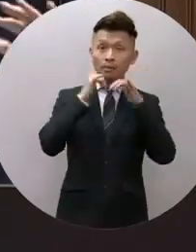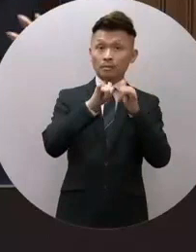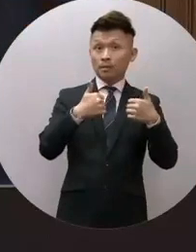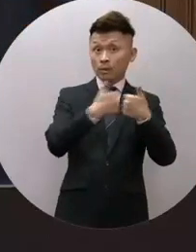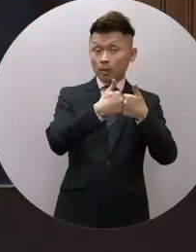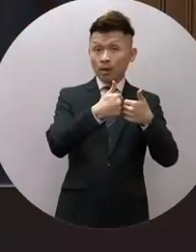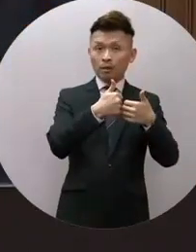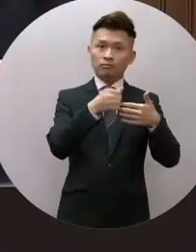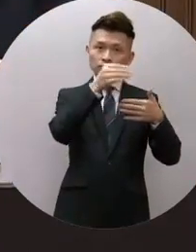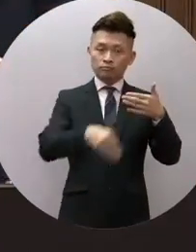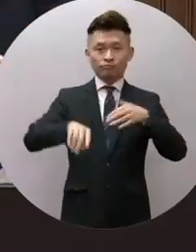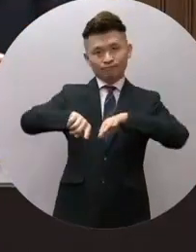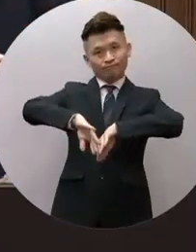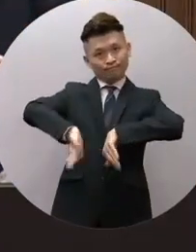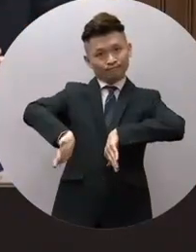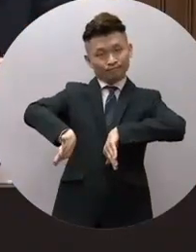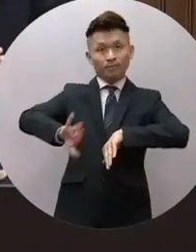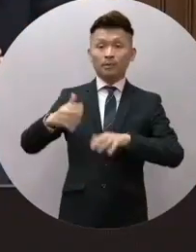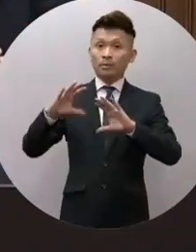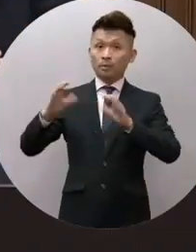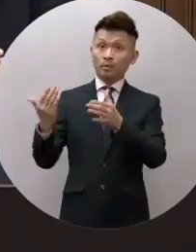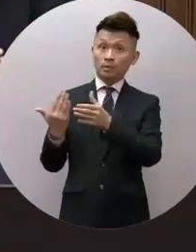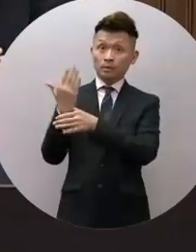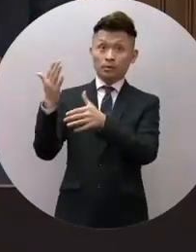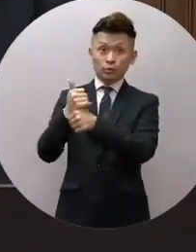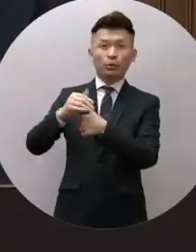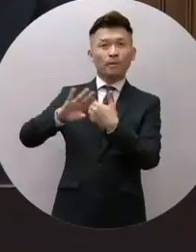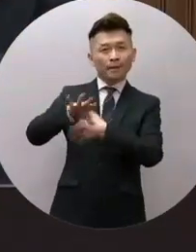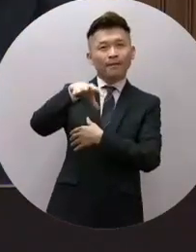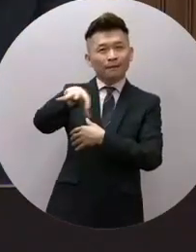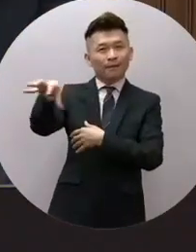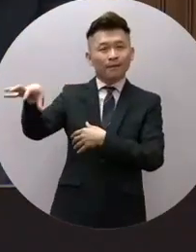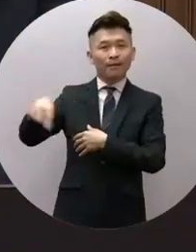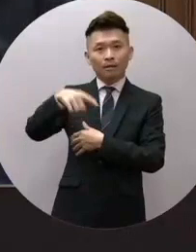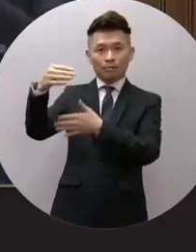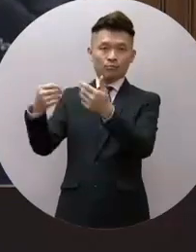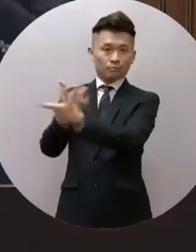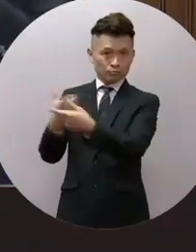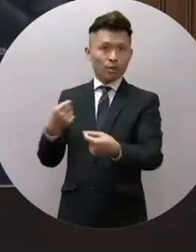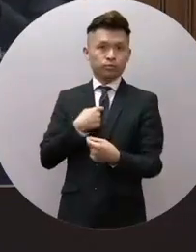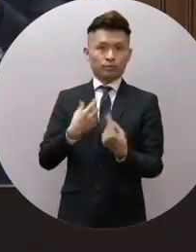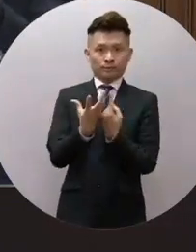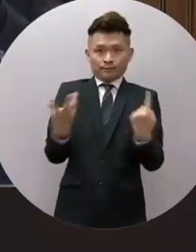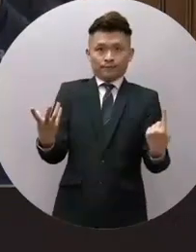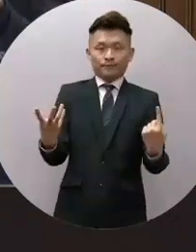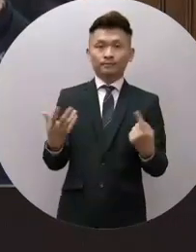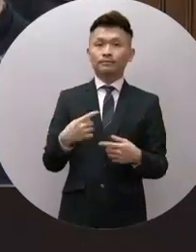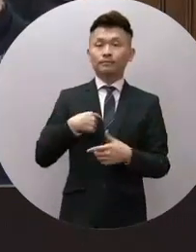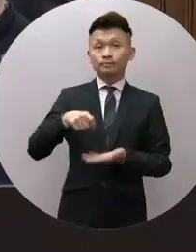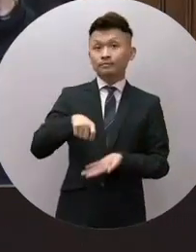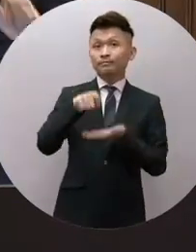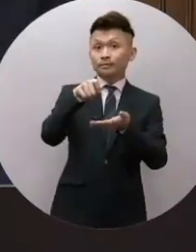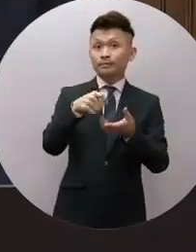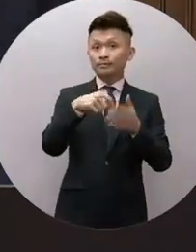民会的可以切开来看，但是至少国产署或者其他的代管单位应该是要一致的标准。以上我的建议，请院长